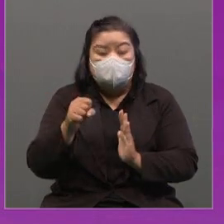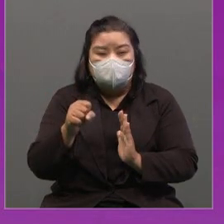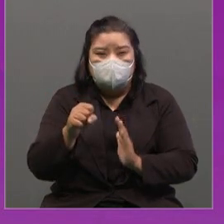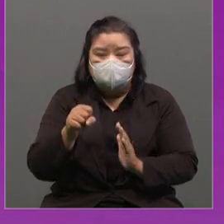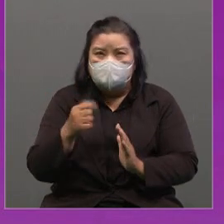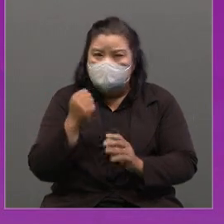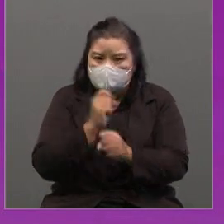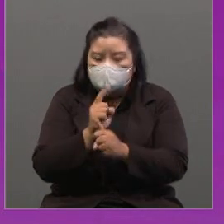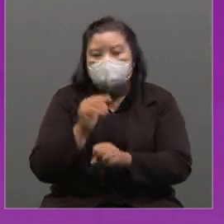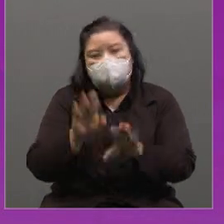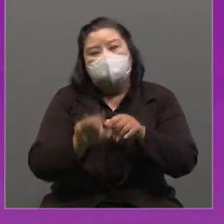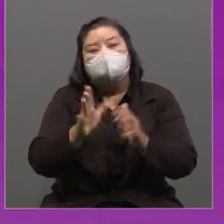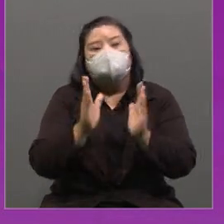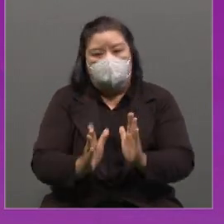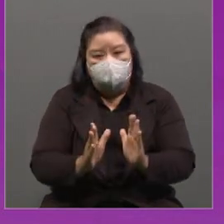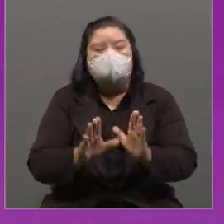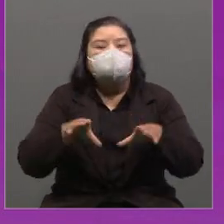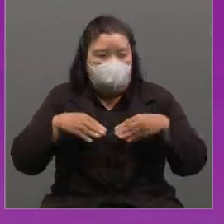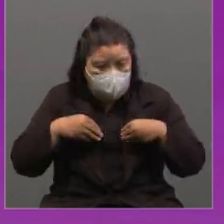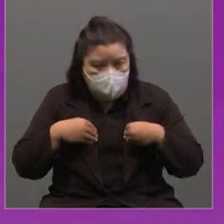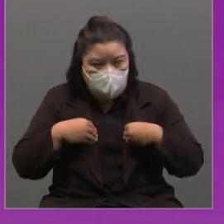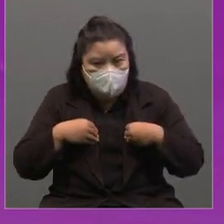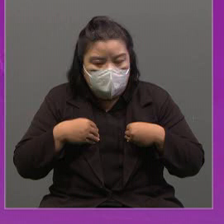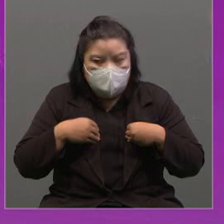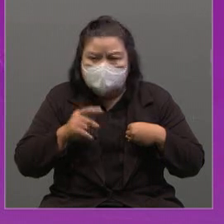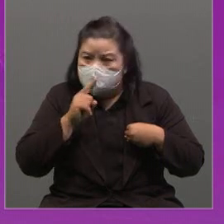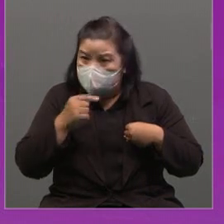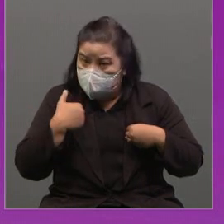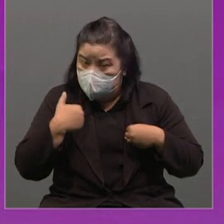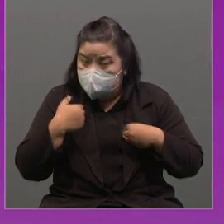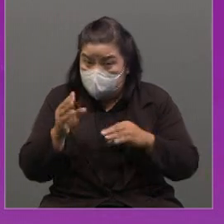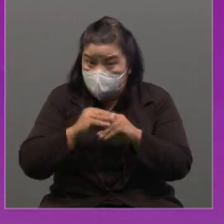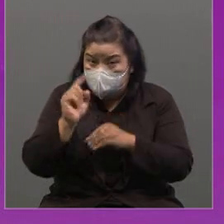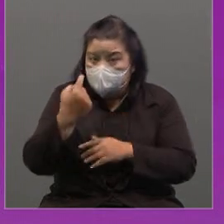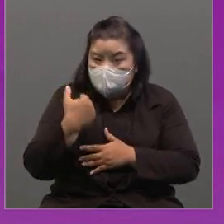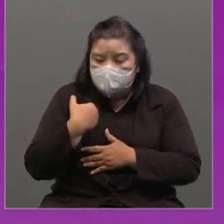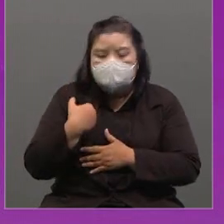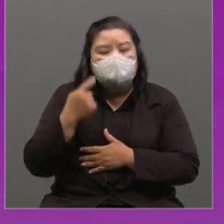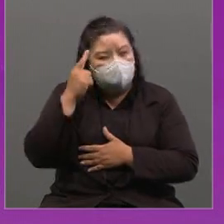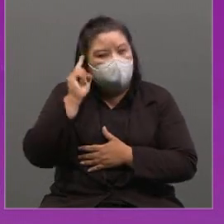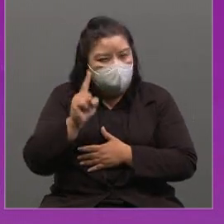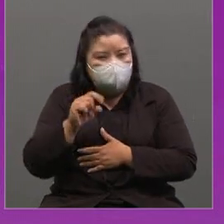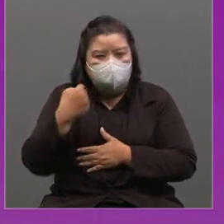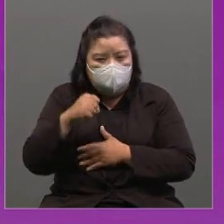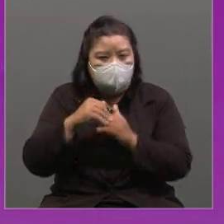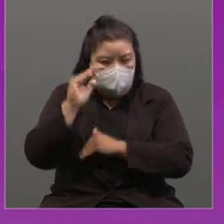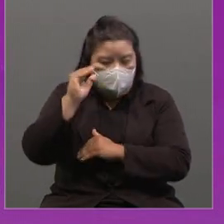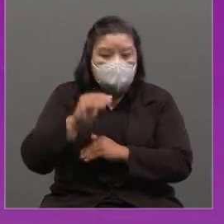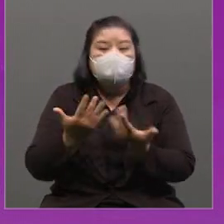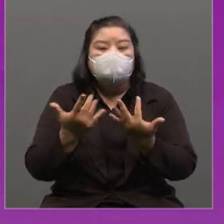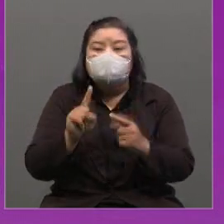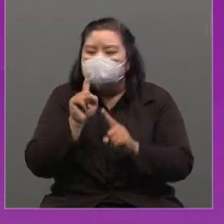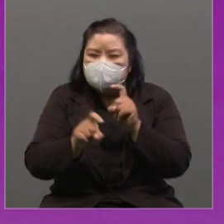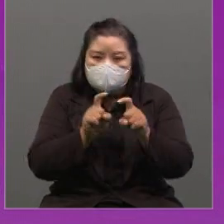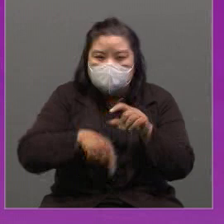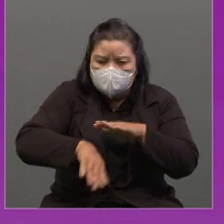ครึ่งให้การรับสารภาพถามว่าจะมีอยู่แค่นี้ไห ม บิ๊กโจ๊กบอกว่าน่าจะมีอีกเดี๋ยวสืบสวนขยายผ